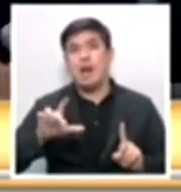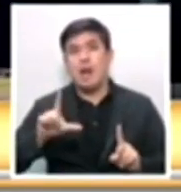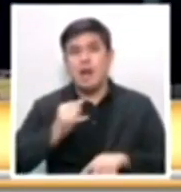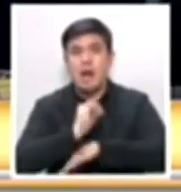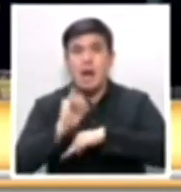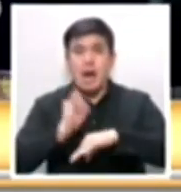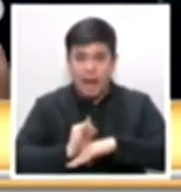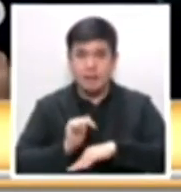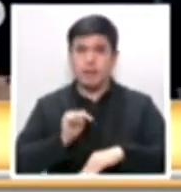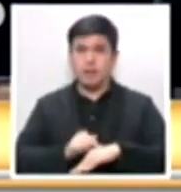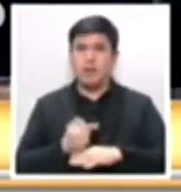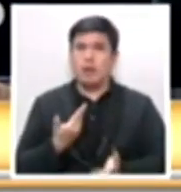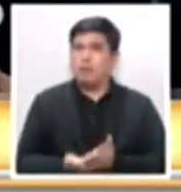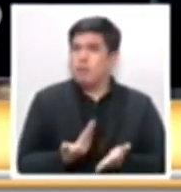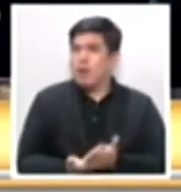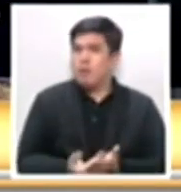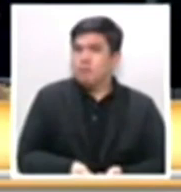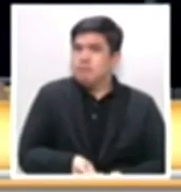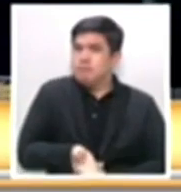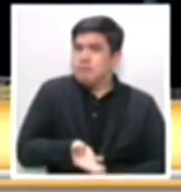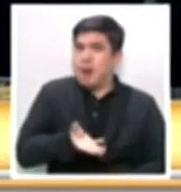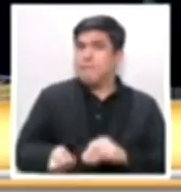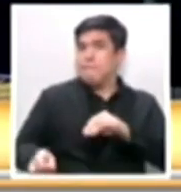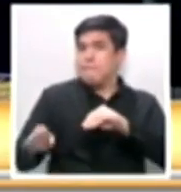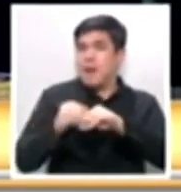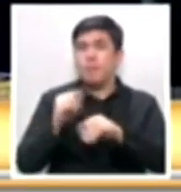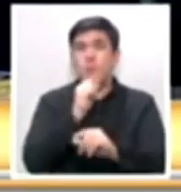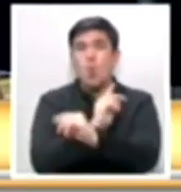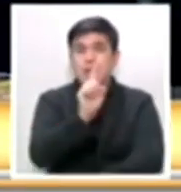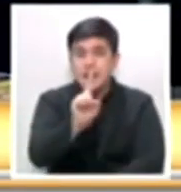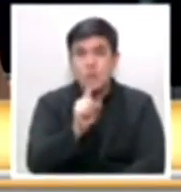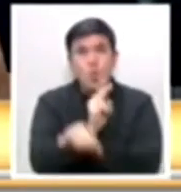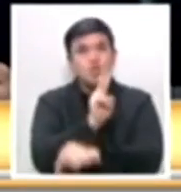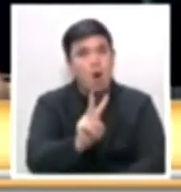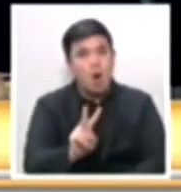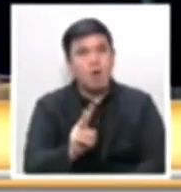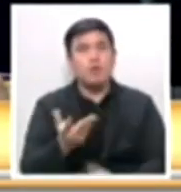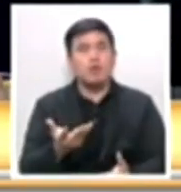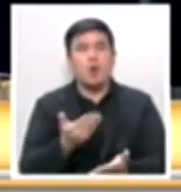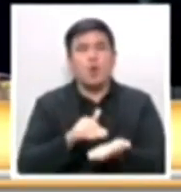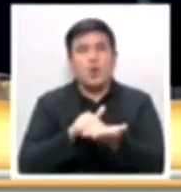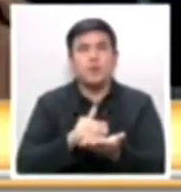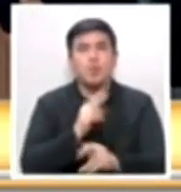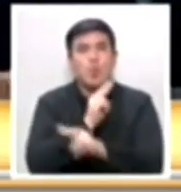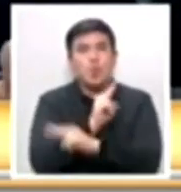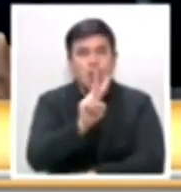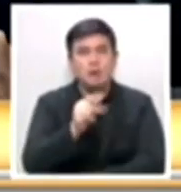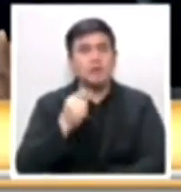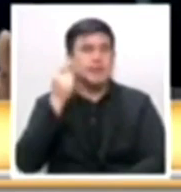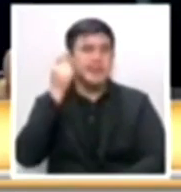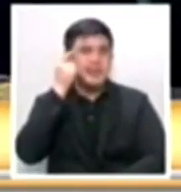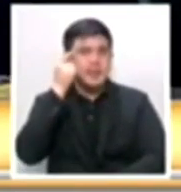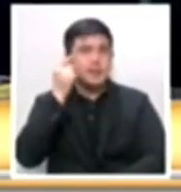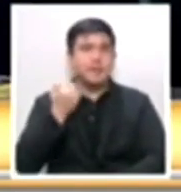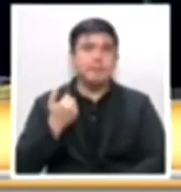ราคามูลค่าของที่ดินจะสูงขึ้นแค่1เท่าแค่2เท่าขออนุญาตครับเป็นเ